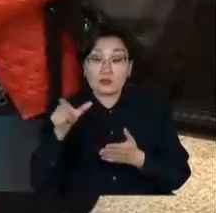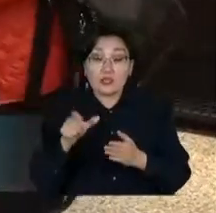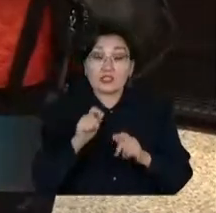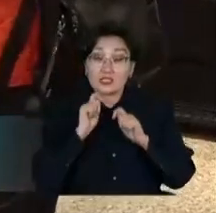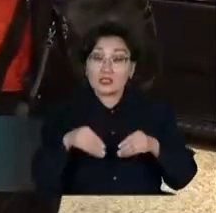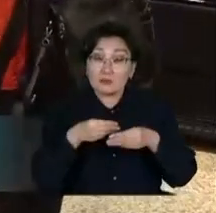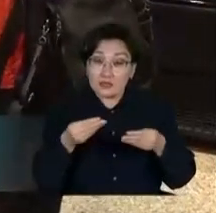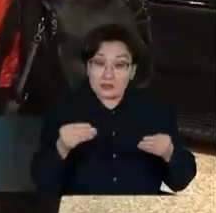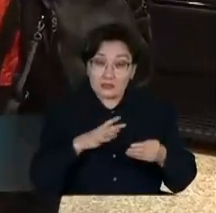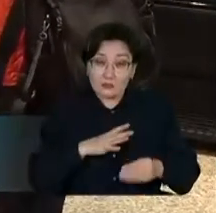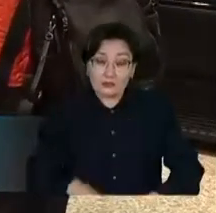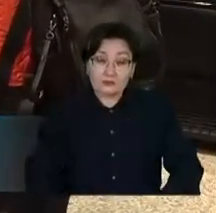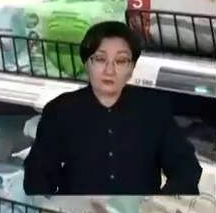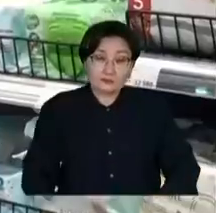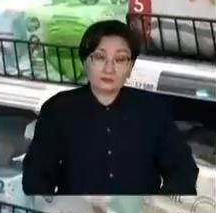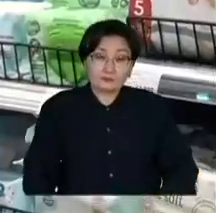сыйлықтар берілді.